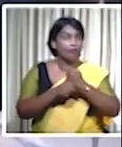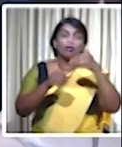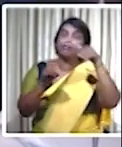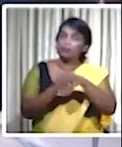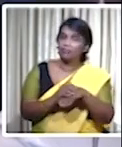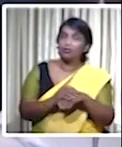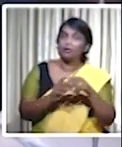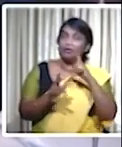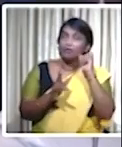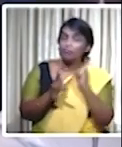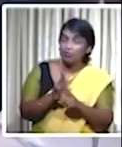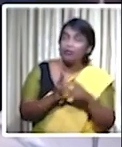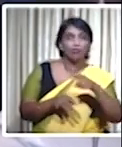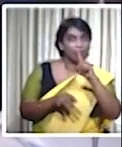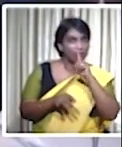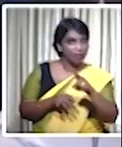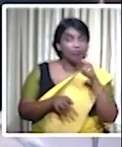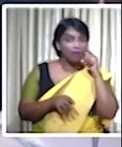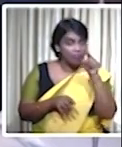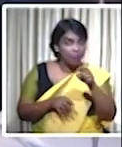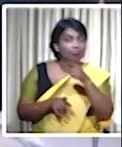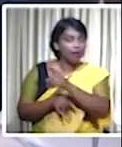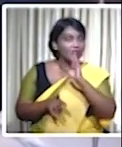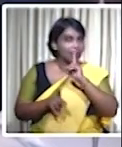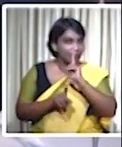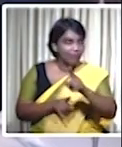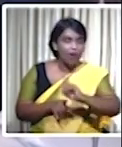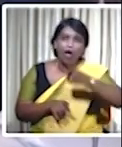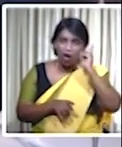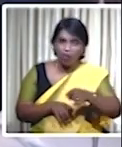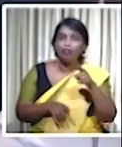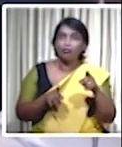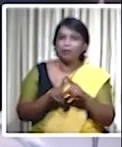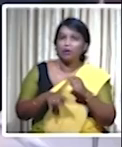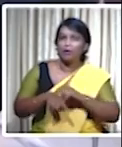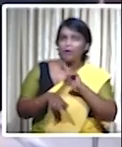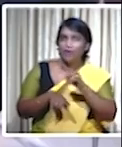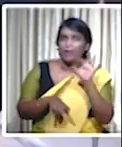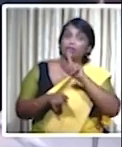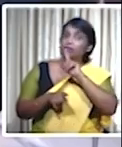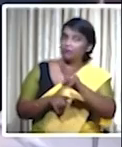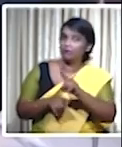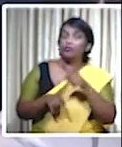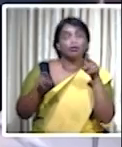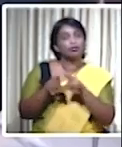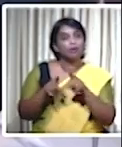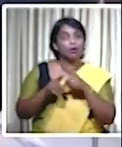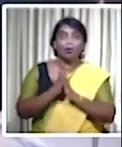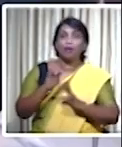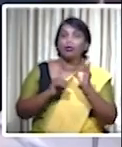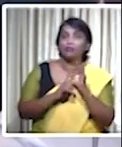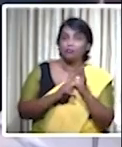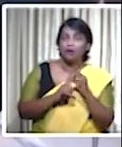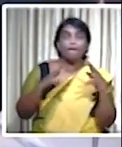පක්ෂයේ සංවිධායකතුමාගෙන් මම අහනවා ඔබතුමා මෙම ප්‍රකාශය අනුමත කරනවාද? තව විනාඩි 5කුත් වැඩිපුර දුන්නා. ඒ වගේම ජේෂ්ඨ